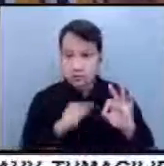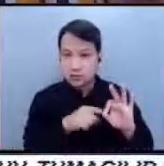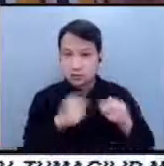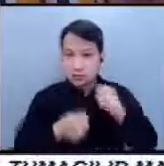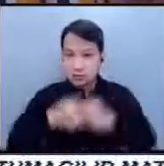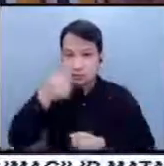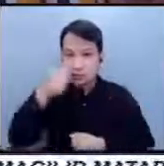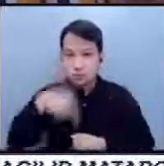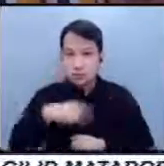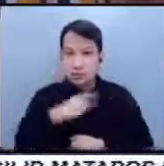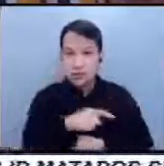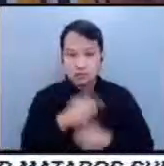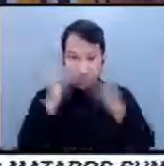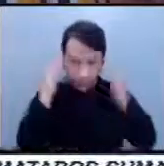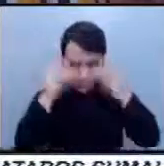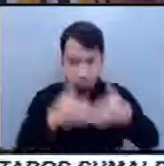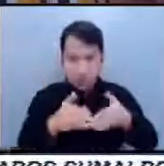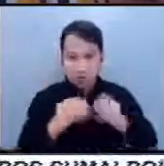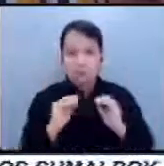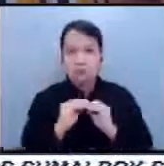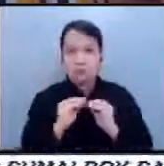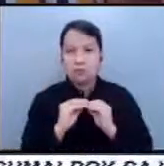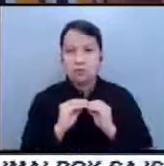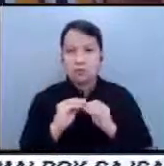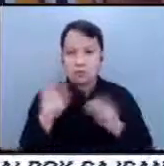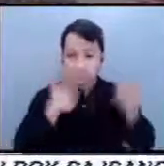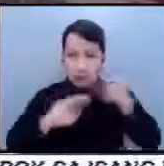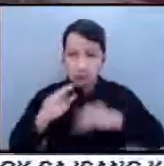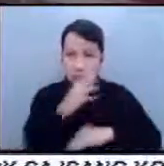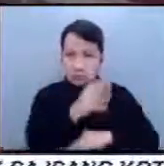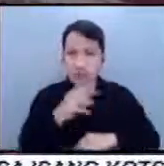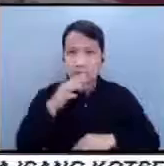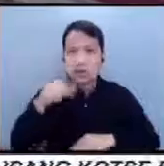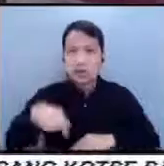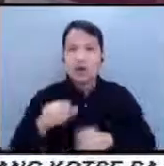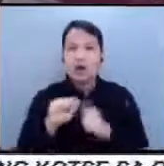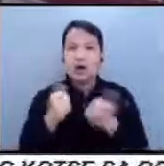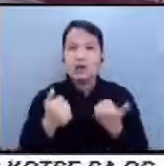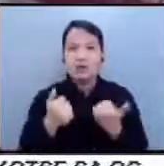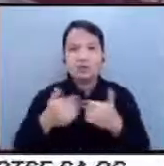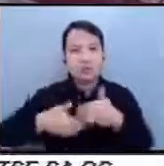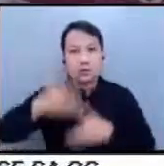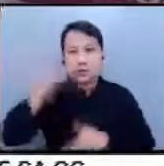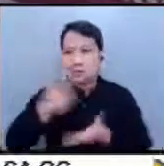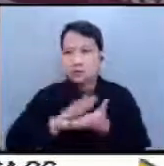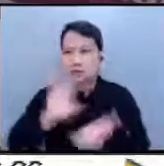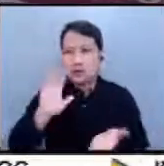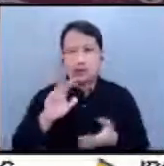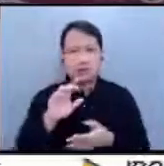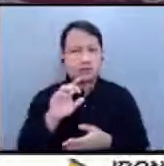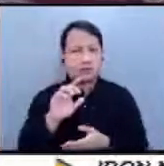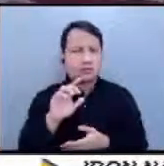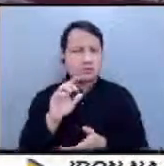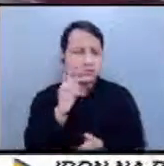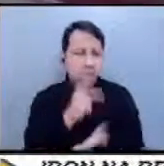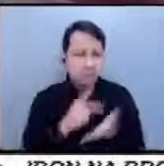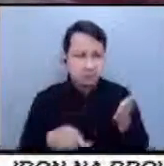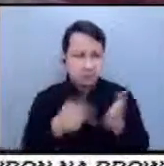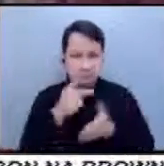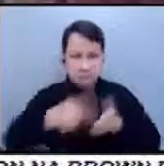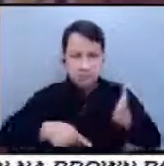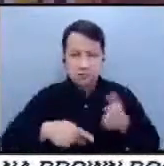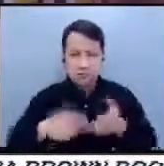niyang matututukan ang mas malalim na problema ng mga magsasaka gaya ng mataas na presyo ng abono. Ang gusto natin, madagdagan